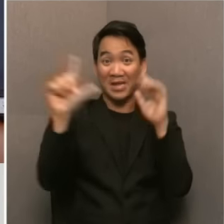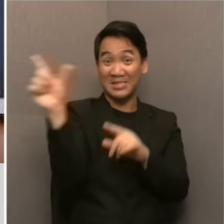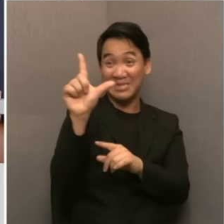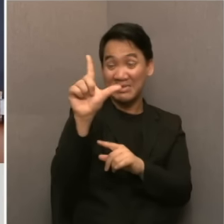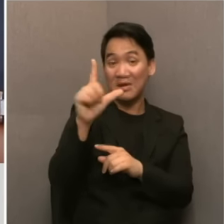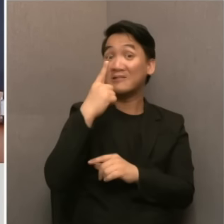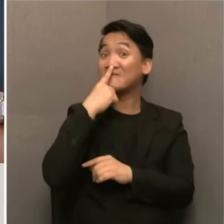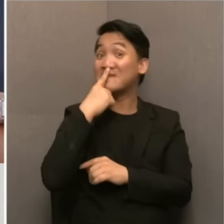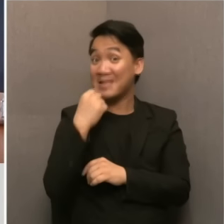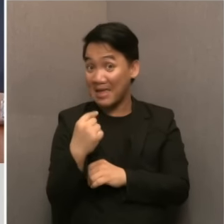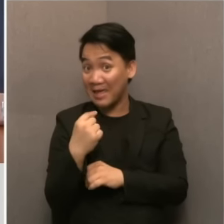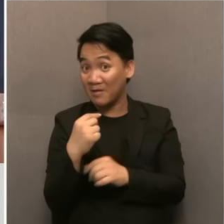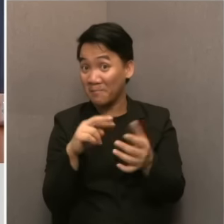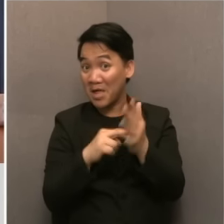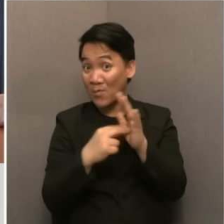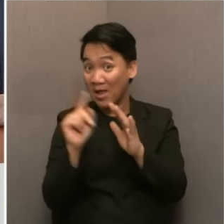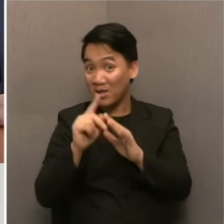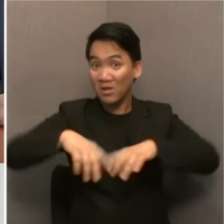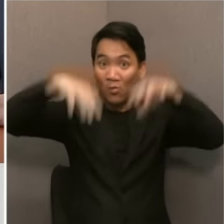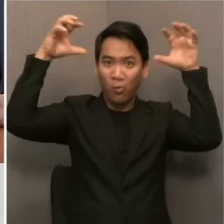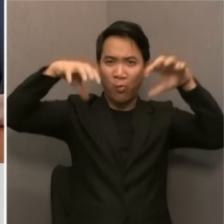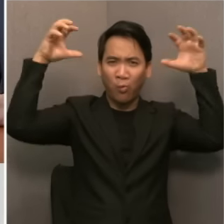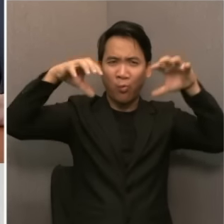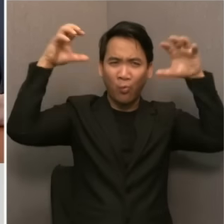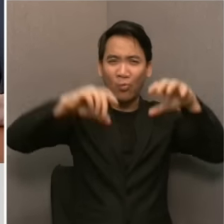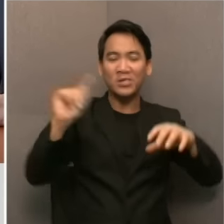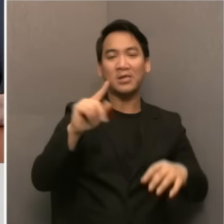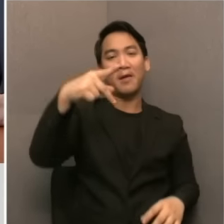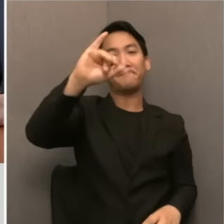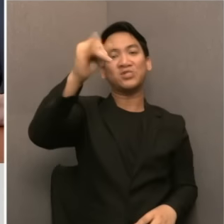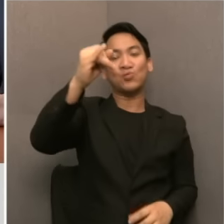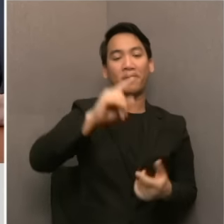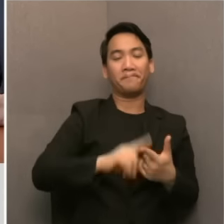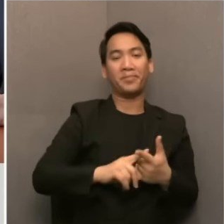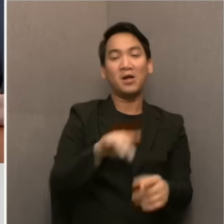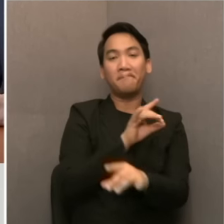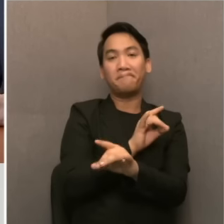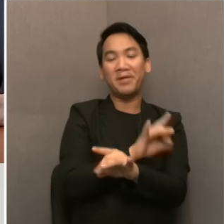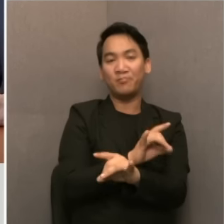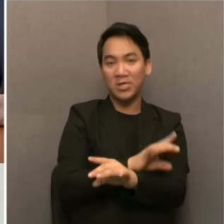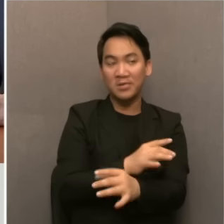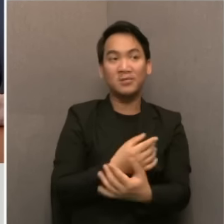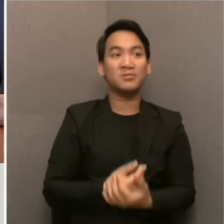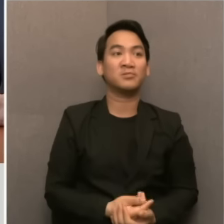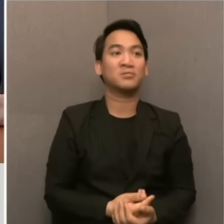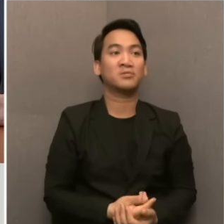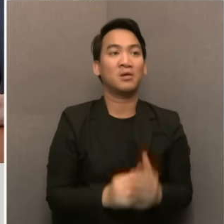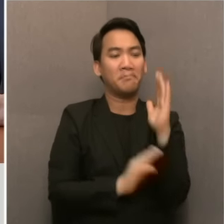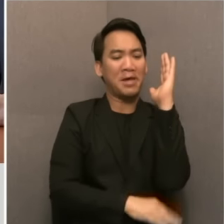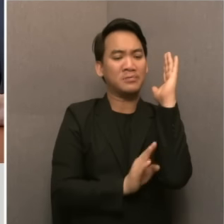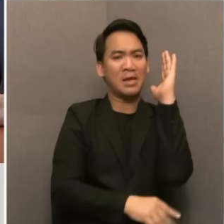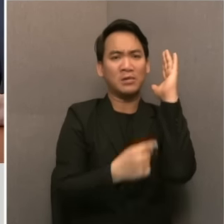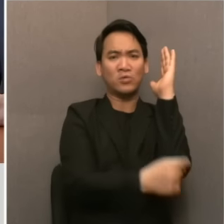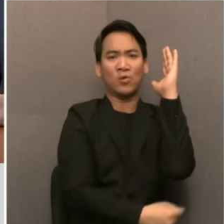เป็นฝนหนักส่วนใหญ่ก็ยังมีอยู่ทางประจวบนะประจวบเพชรบุรีแต่ว่าในพื้นที่ภาคใต้ตอนล่างๆก็ถือว่